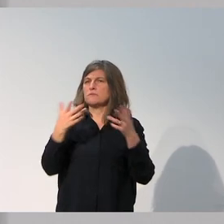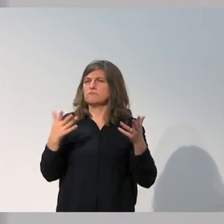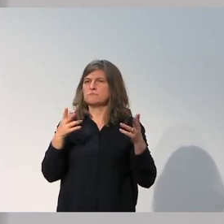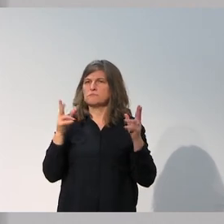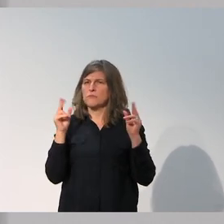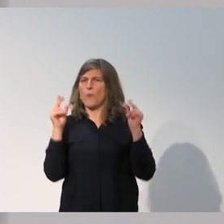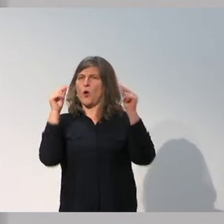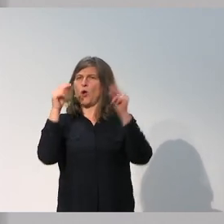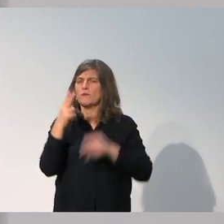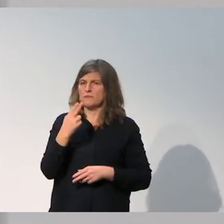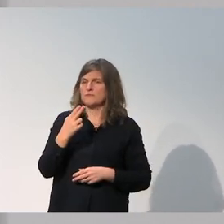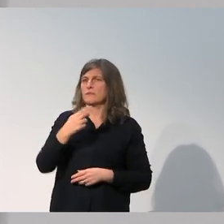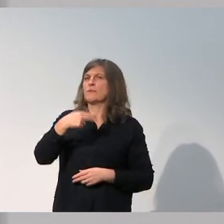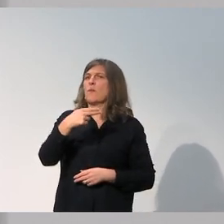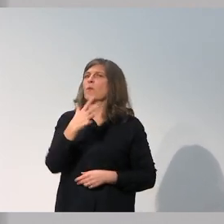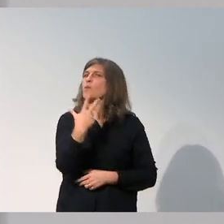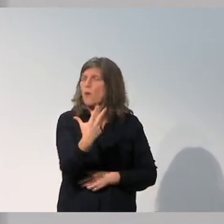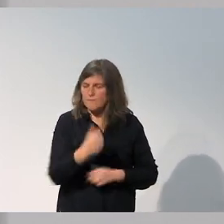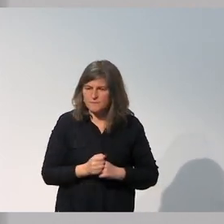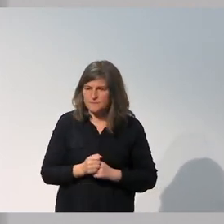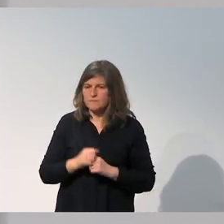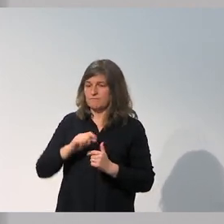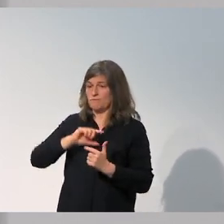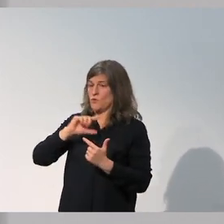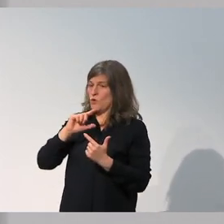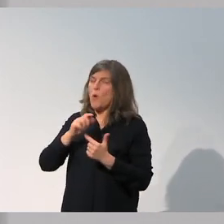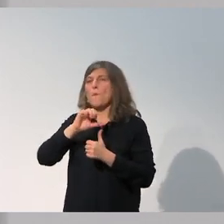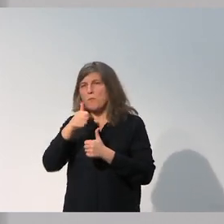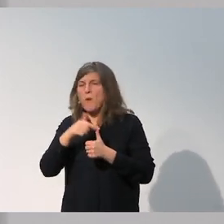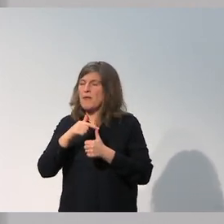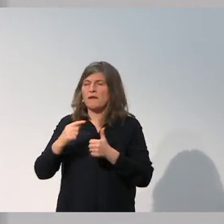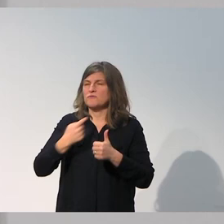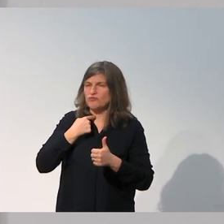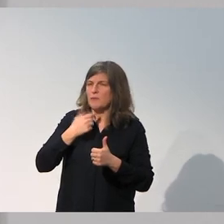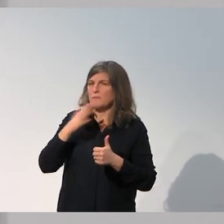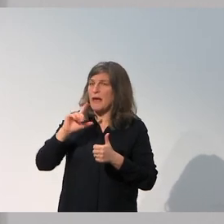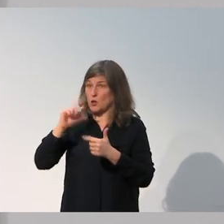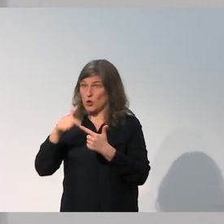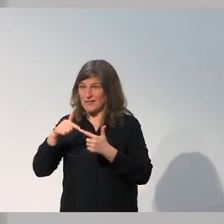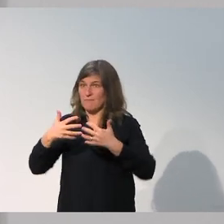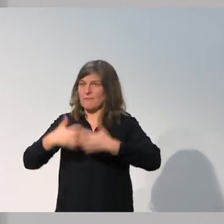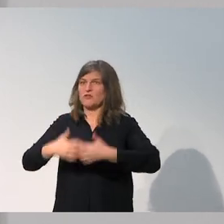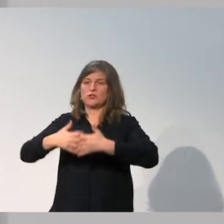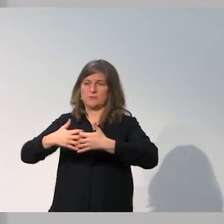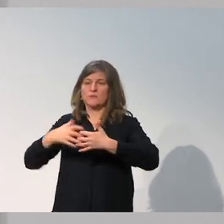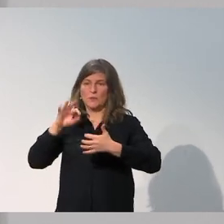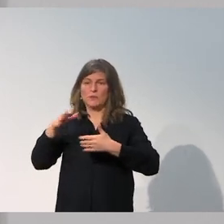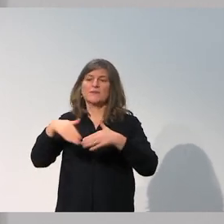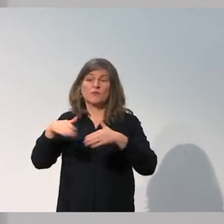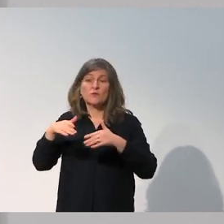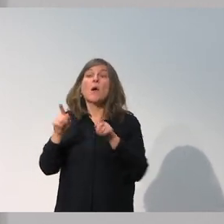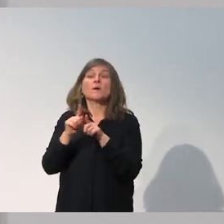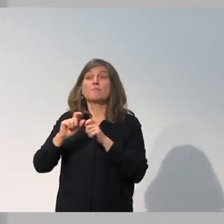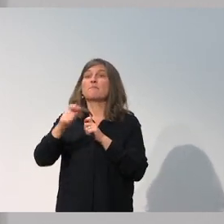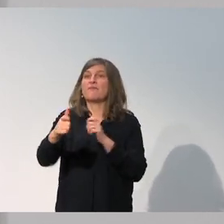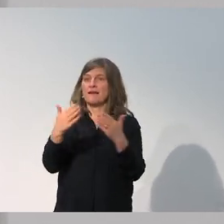échec, mais la deuxième marchera. Et qui va le mener aussi à l'exposition universelle